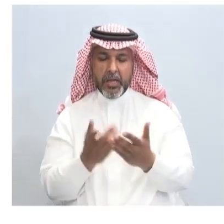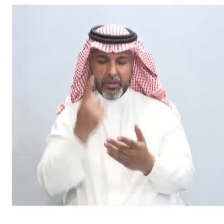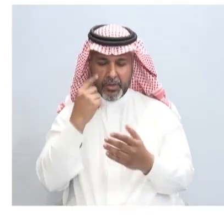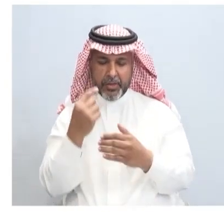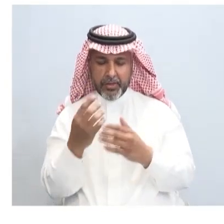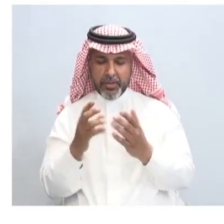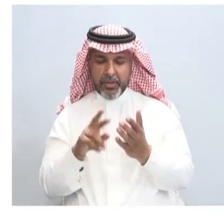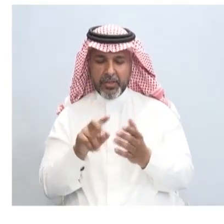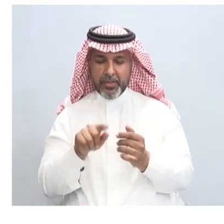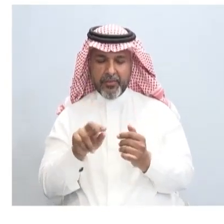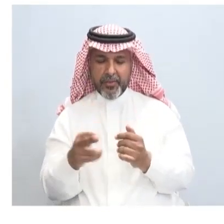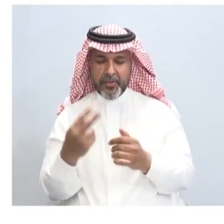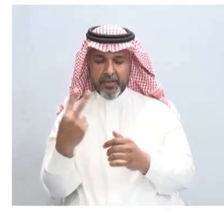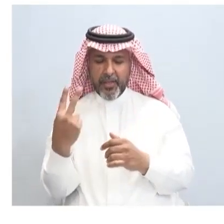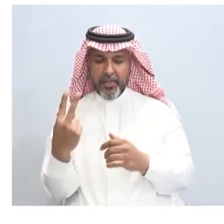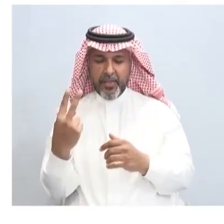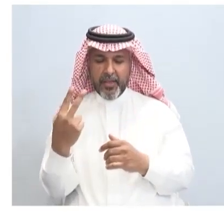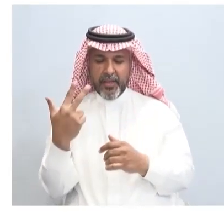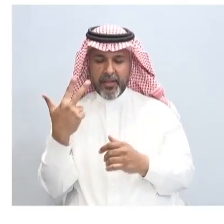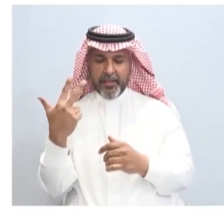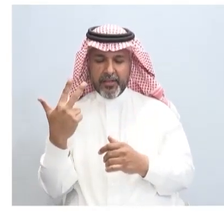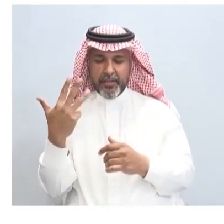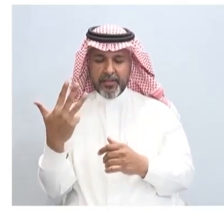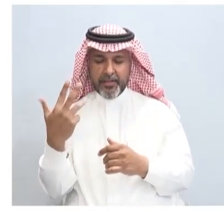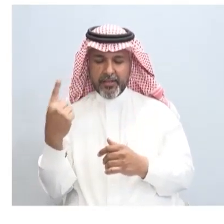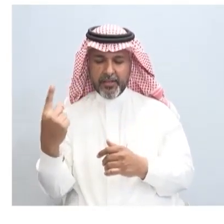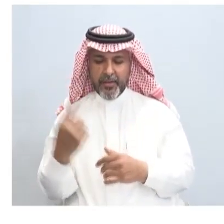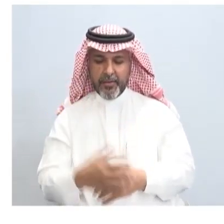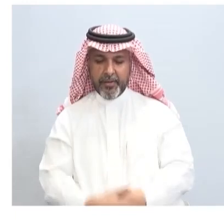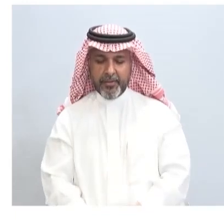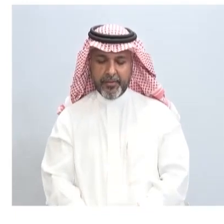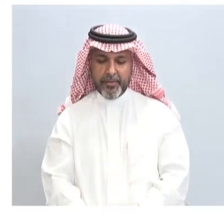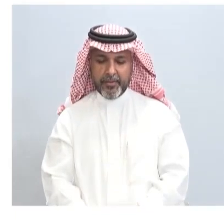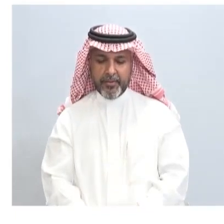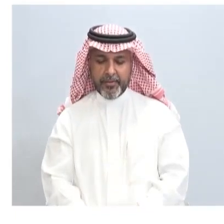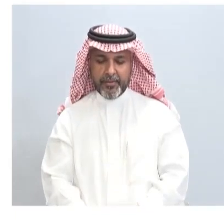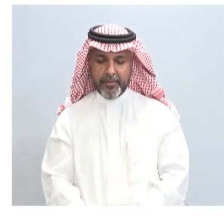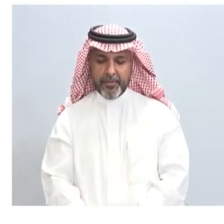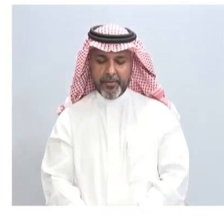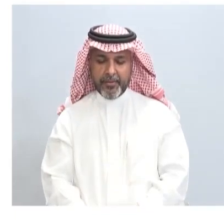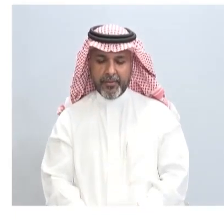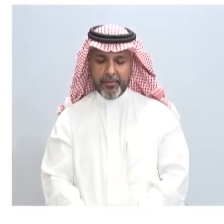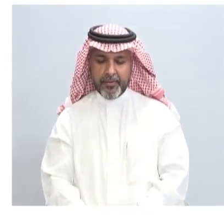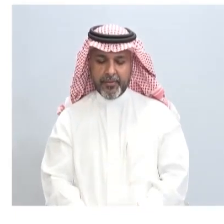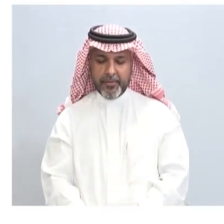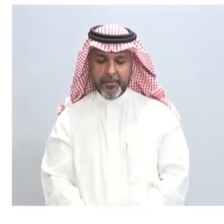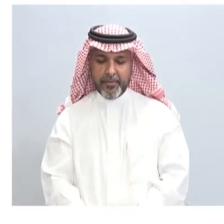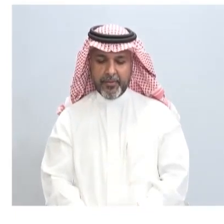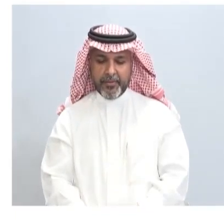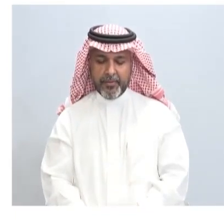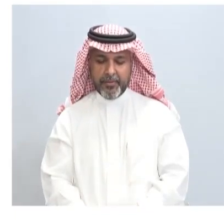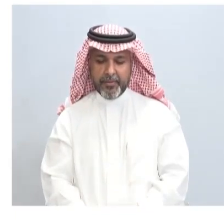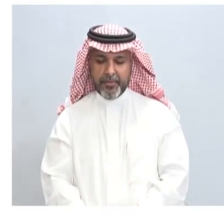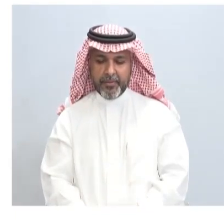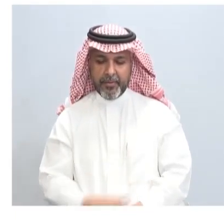تصير 0.29 1 0.29 1 وتقريبا وبالتالي ممكن انت تقول انها